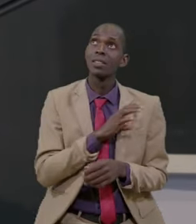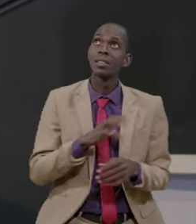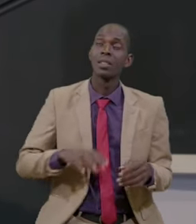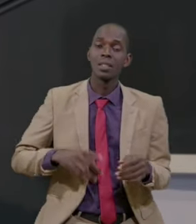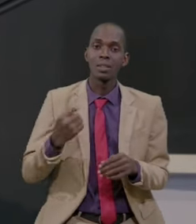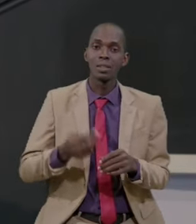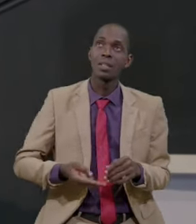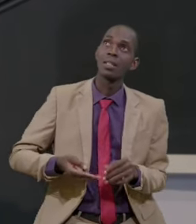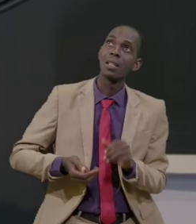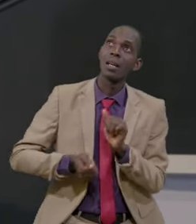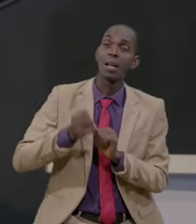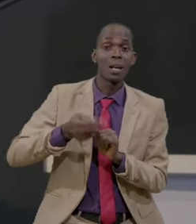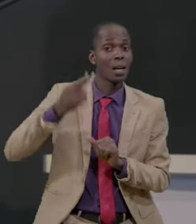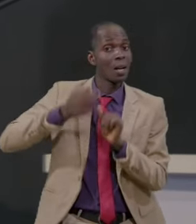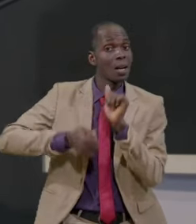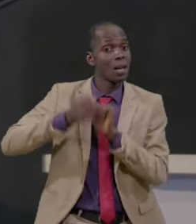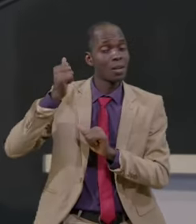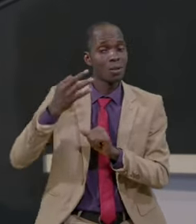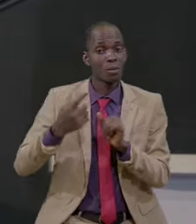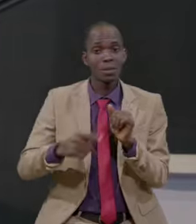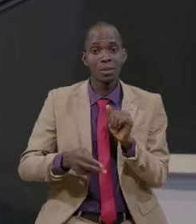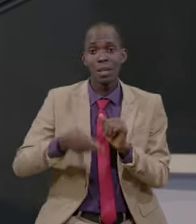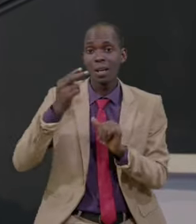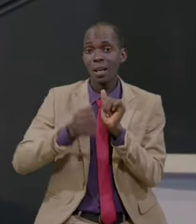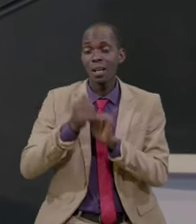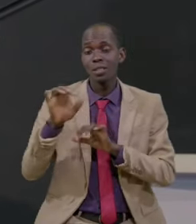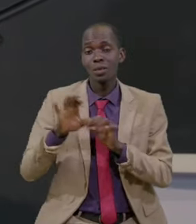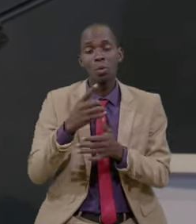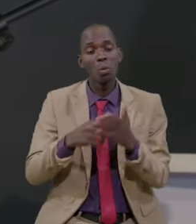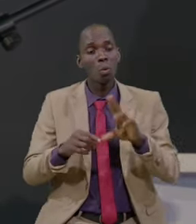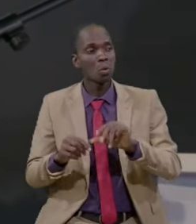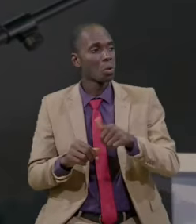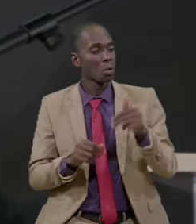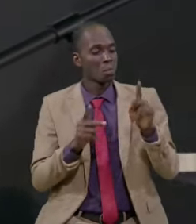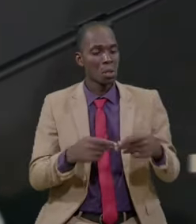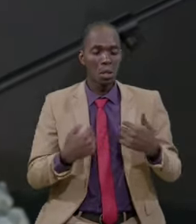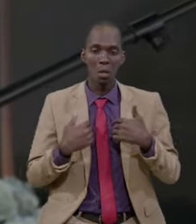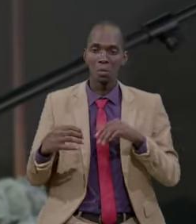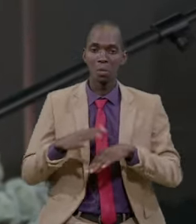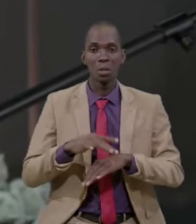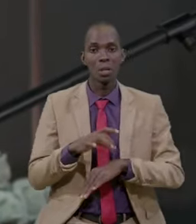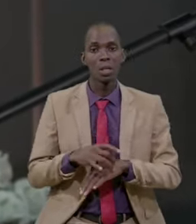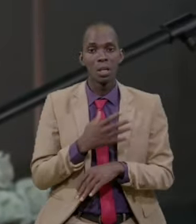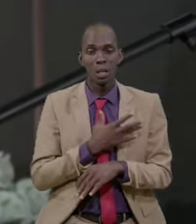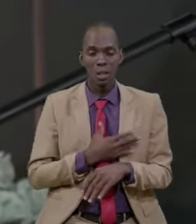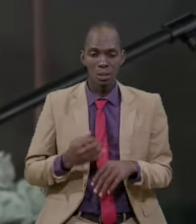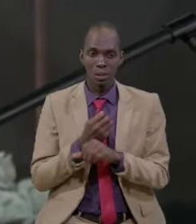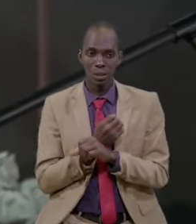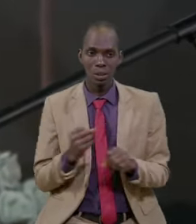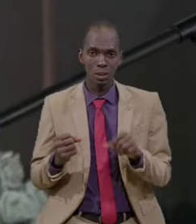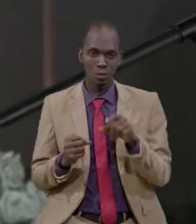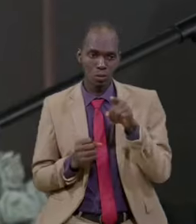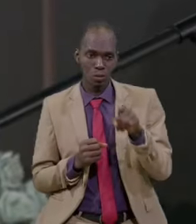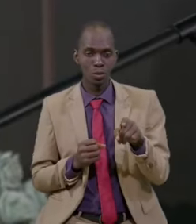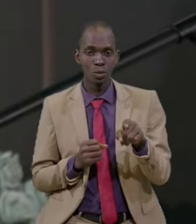que personne d'autre n'a fait sur la terre. Il a dit, vous, comme tu crois en lui,